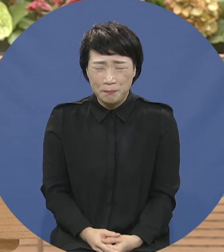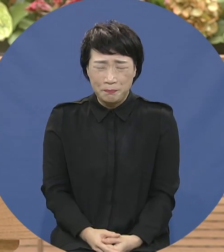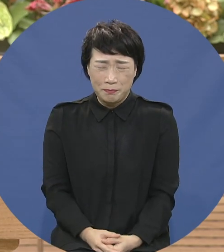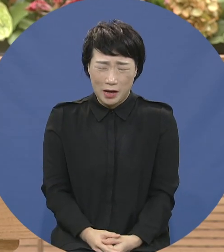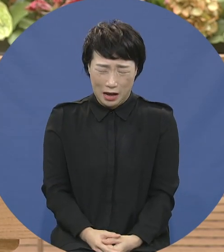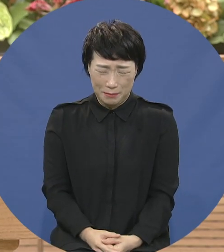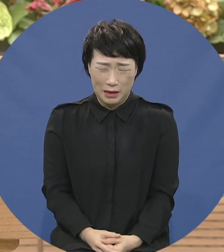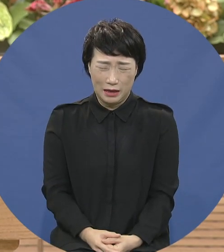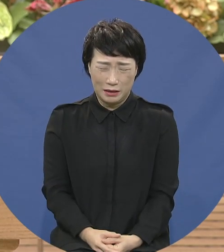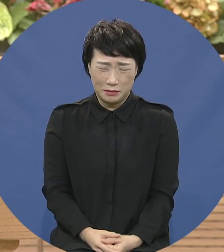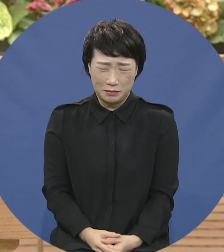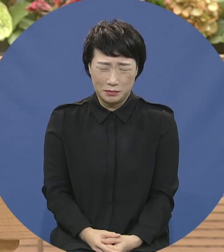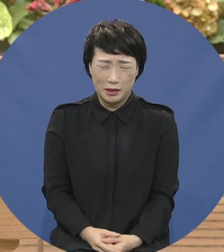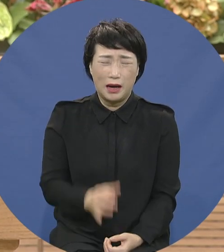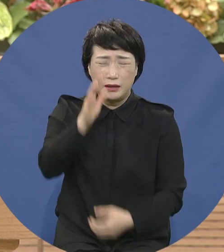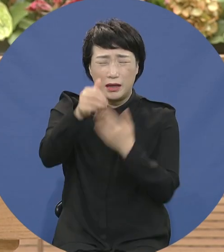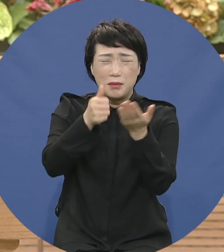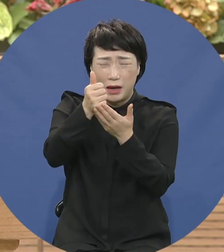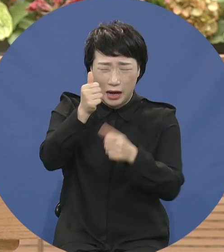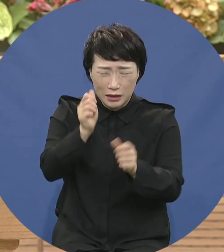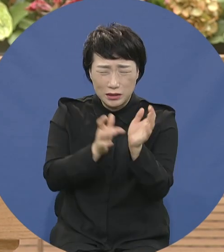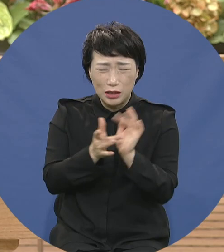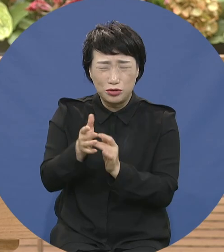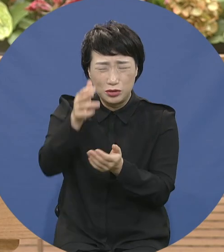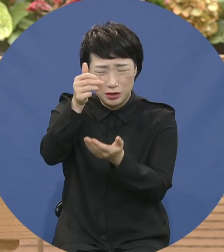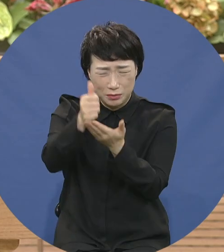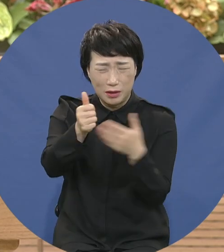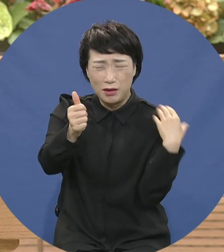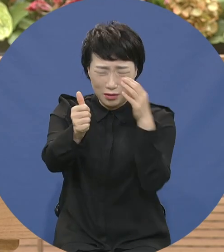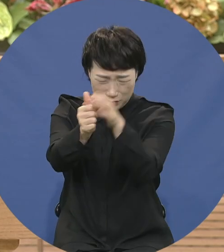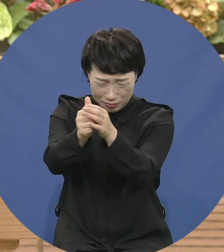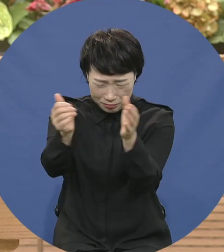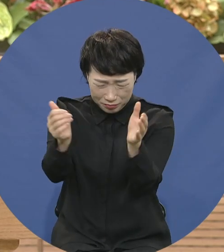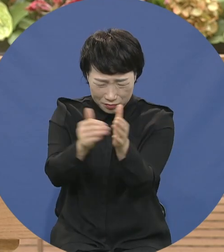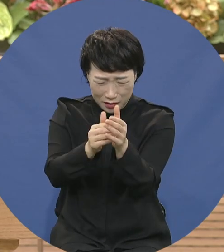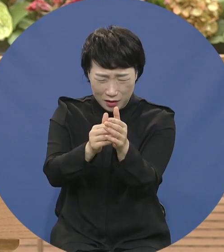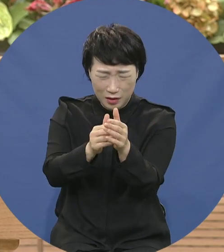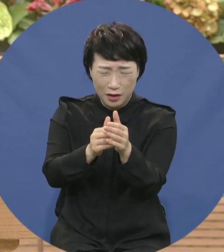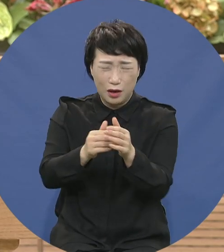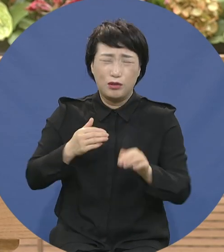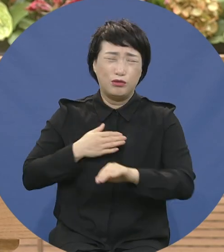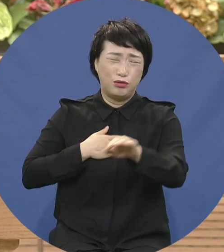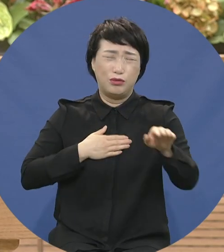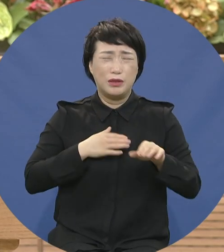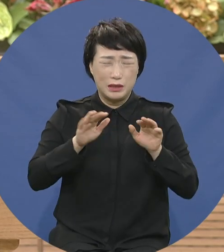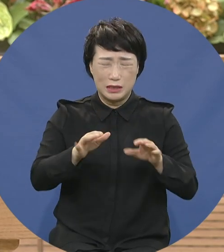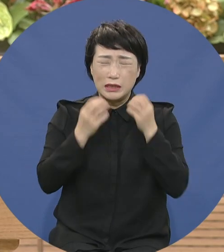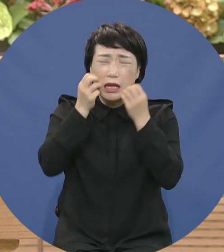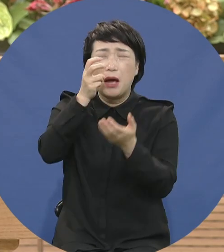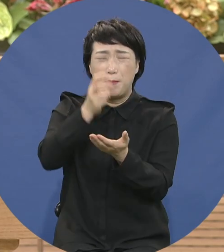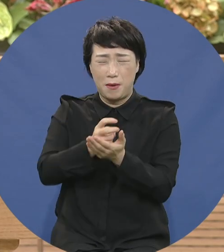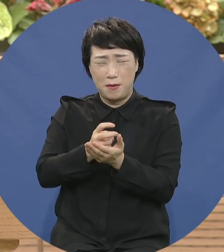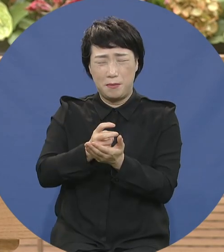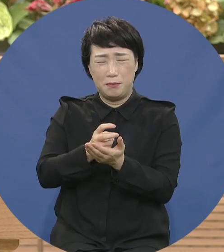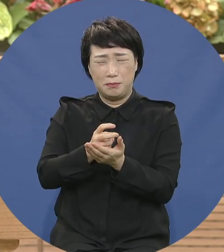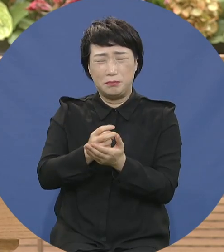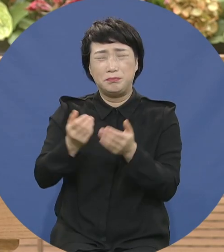됐습니다. 하나님의 아들 예수에게 적용시켰기에 우리는 이제 새 법이